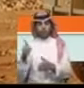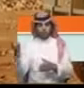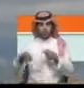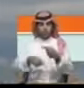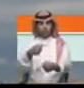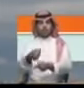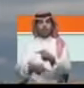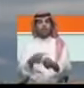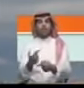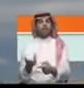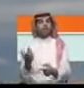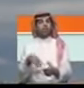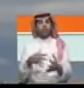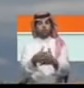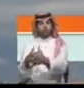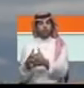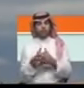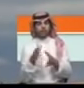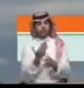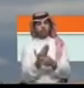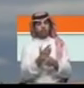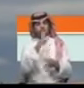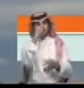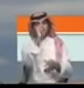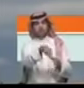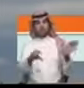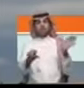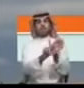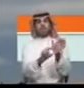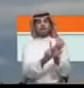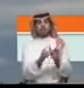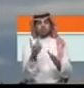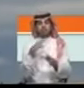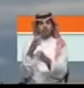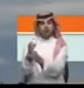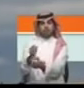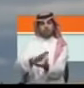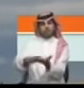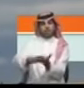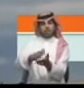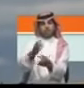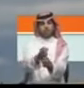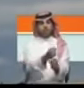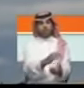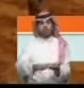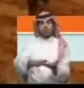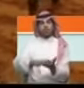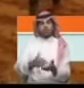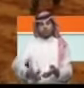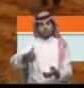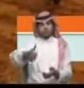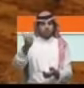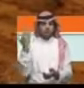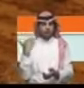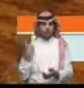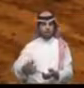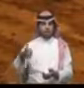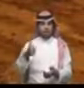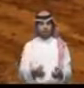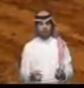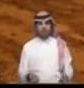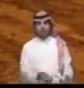مع الشركاء والحلفاء لضمان هزيمة تنظيم داعش الإرهابي والحفاظ على المكاسب والنجاحات التي تحققت، موضحا